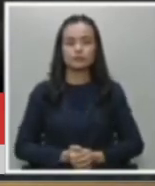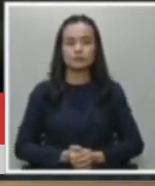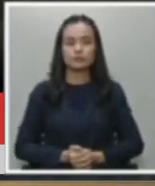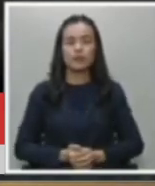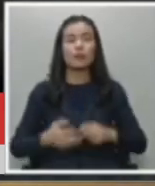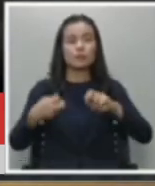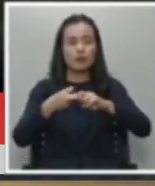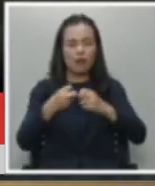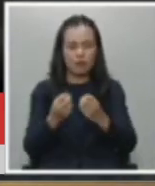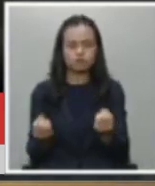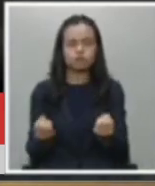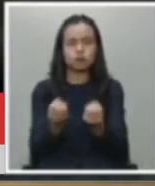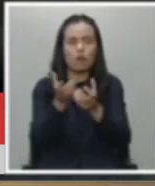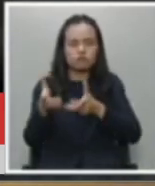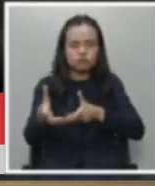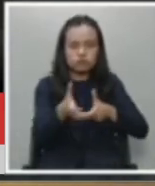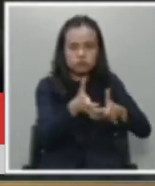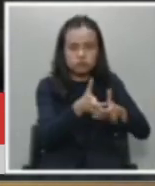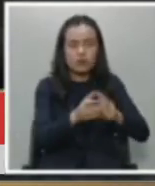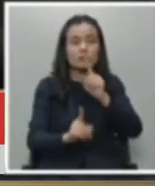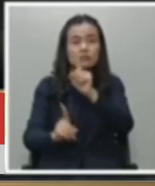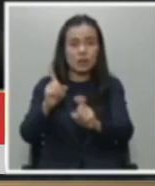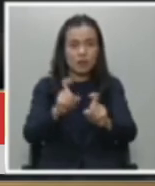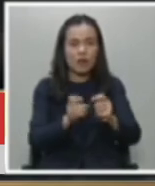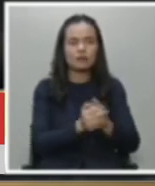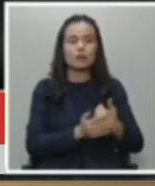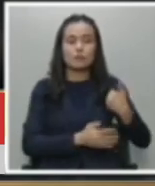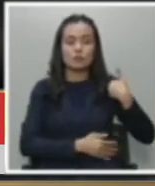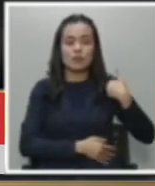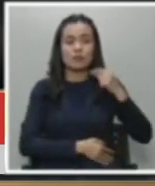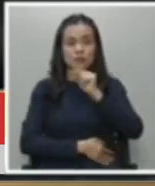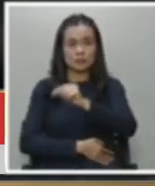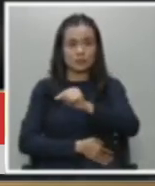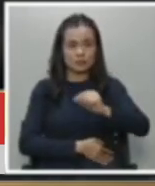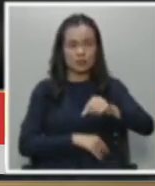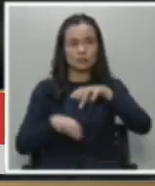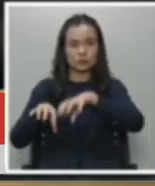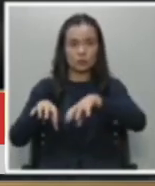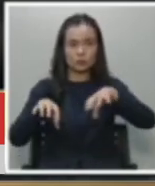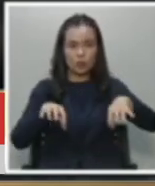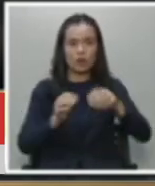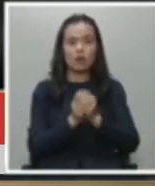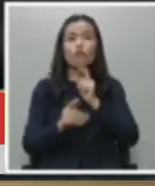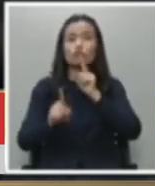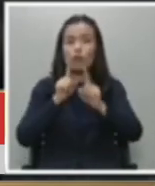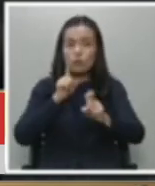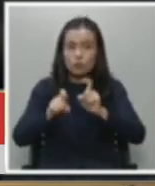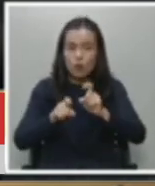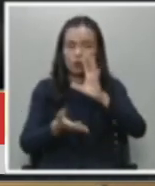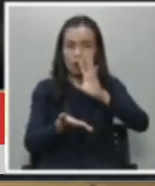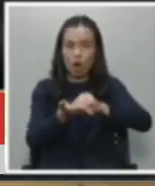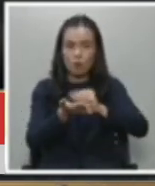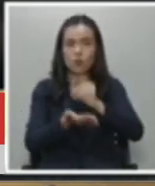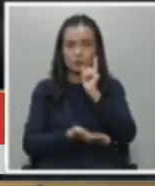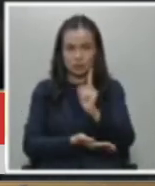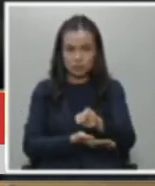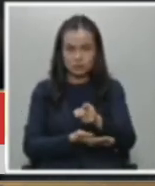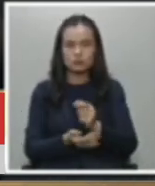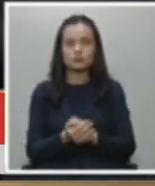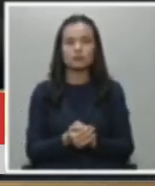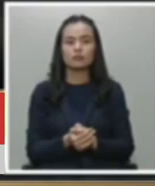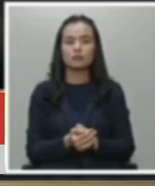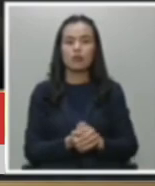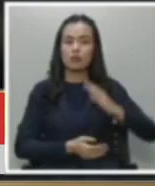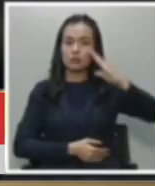แล้วนะครับก็ได้มีการสั่งการให้ทุกหน่วยได้สอบสวนข้อเท็จจริงที่เกิดขึ้นระดับก